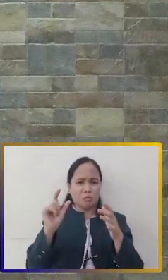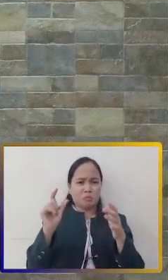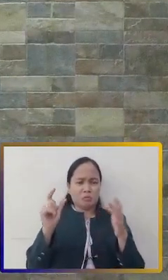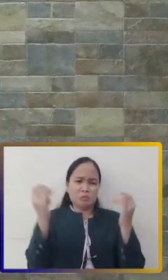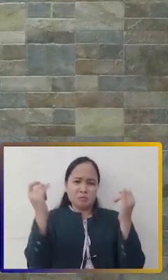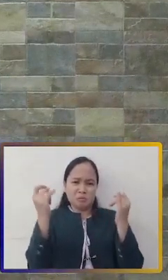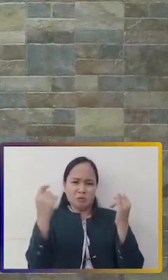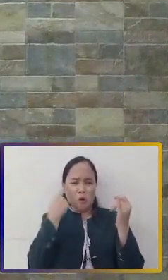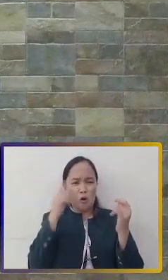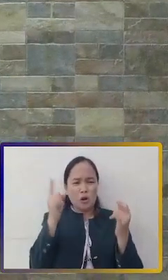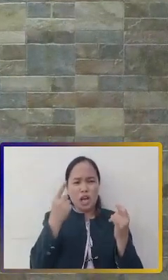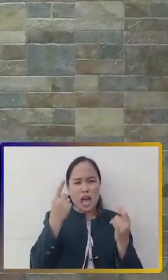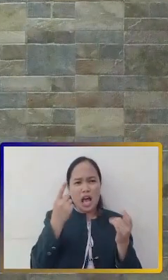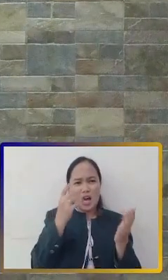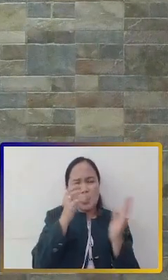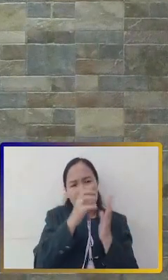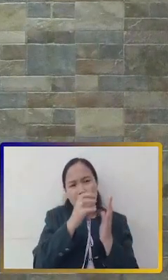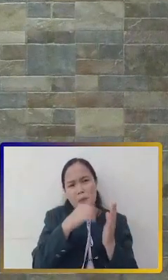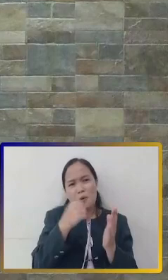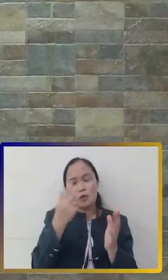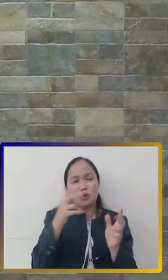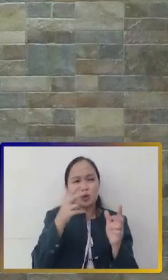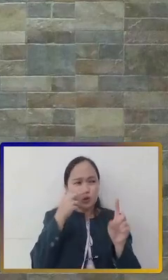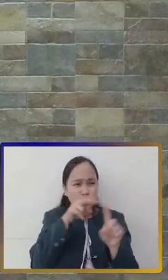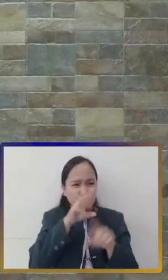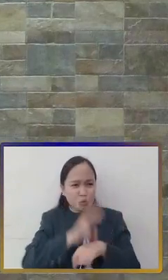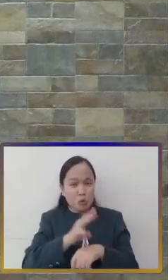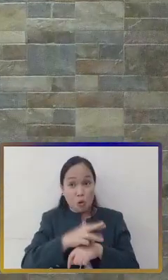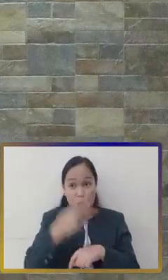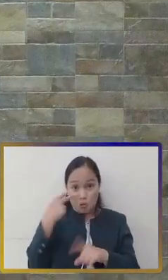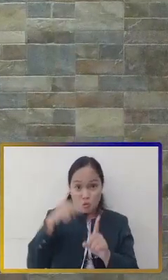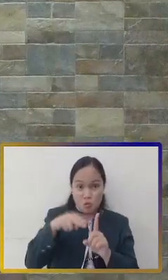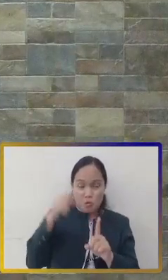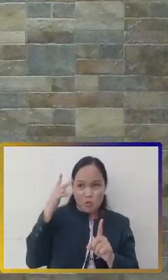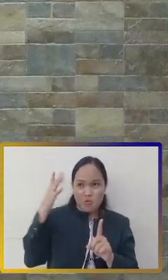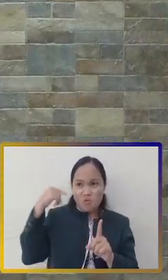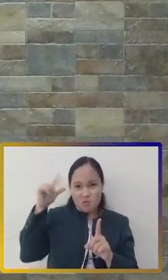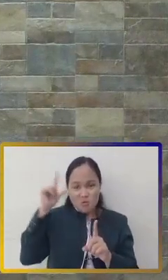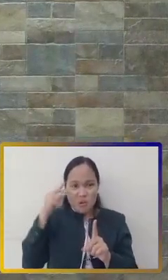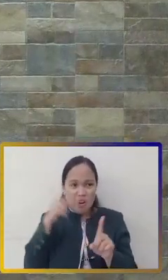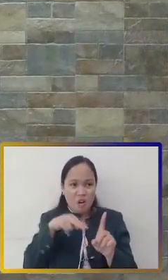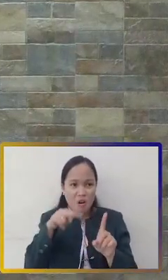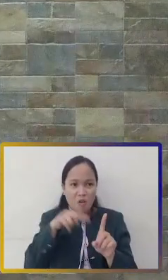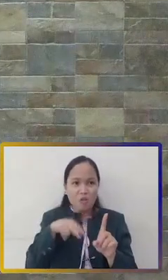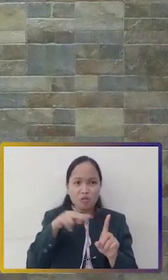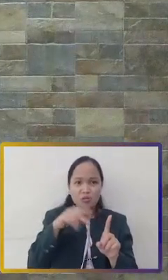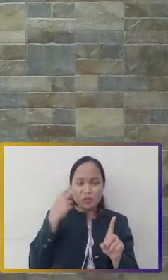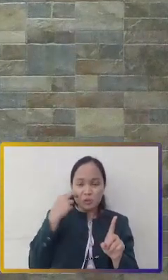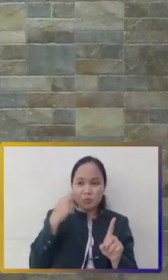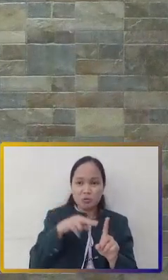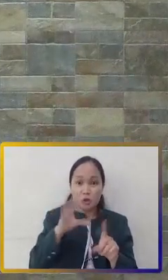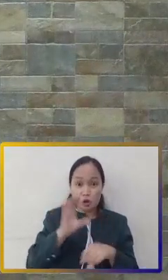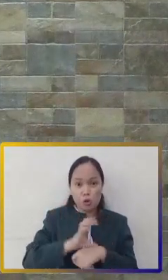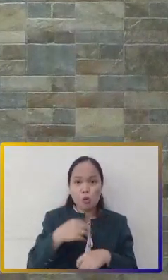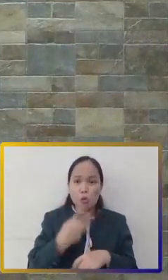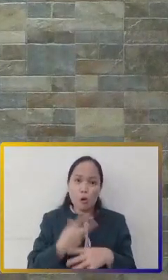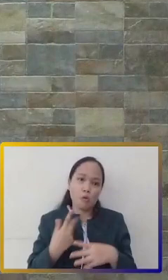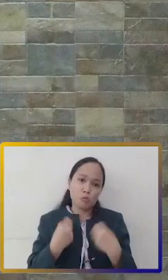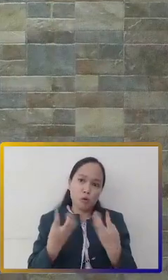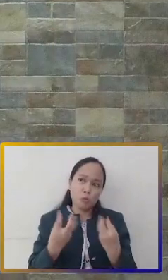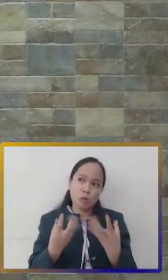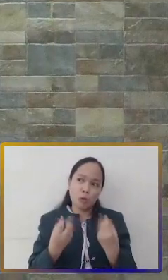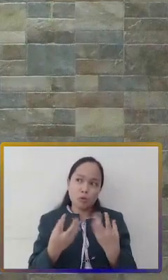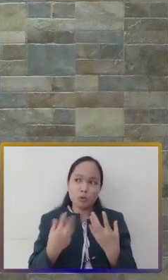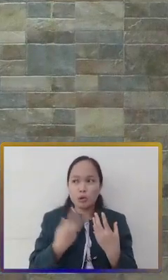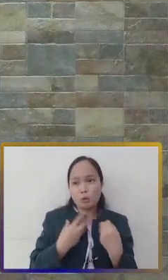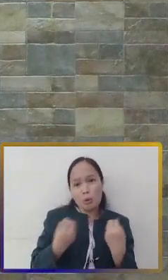Hindi tayo nagkakaroon ng mga ministers para sabihin, oh, yung simbahan ni Pastor Hill, a member ako simbahan ni Pastor Hill. Sa simbahan namin, marami kaming ganito eh.